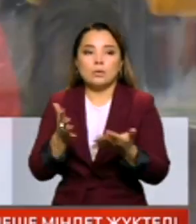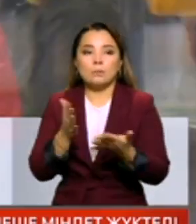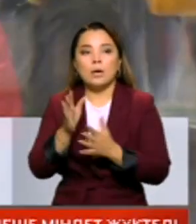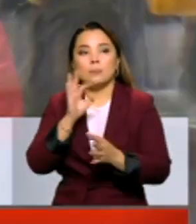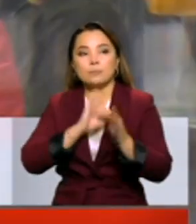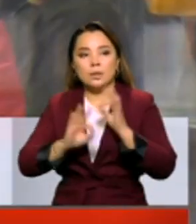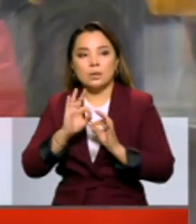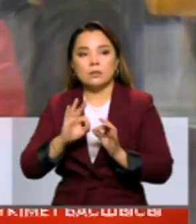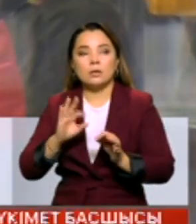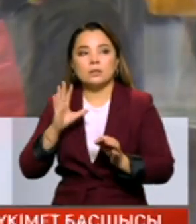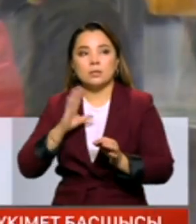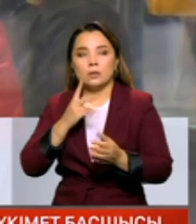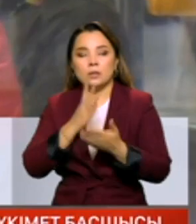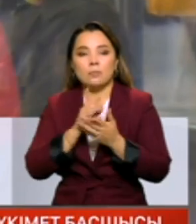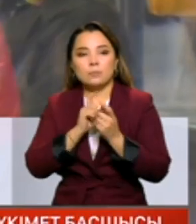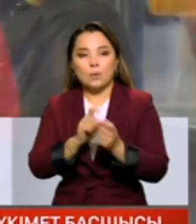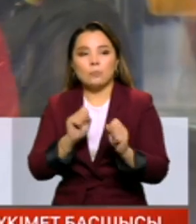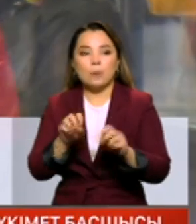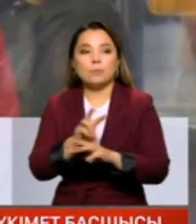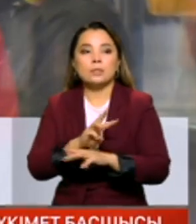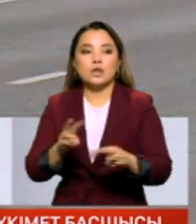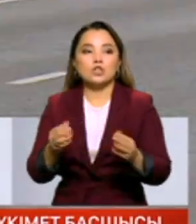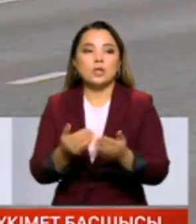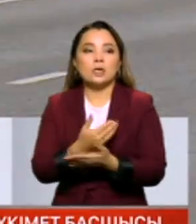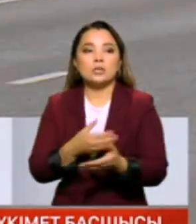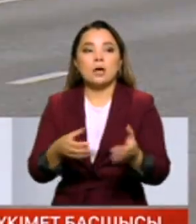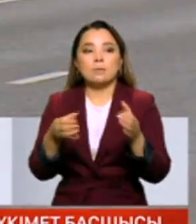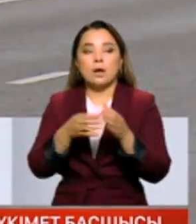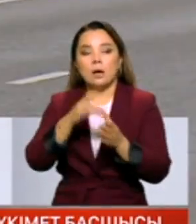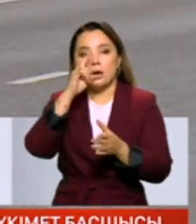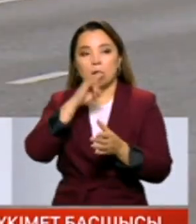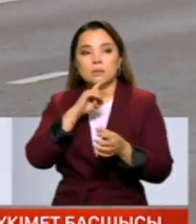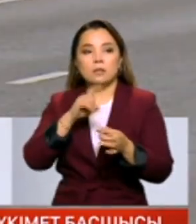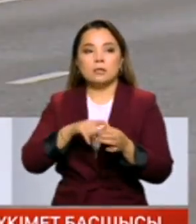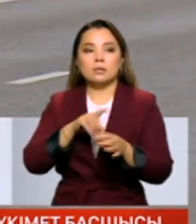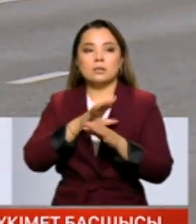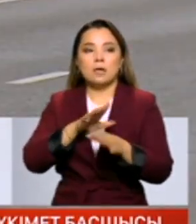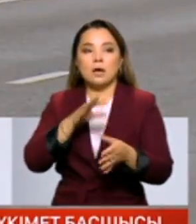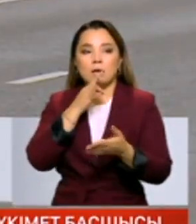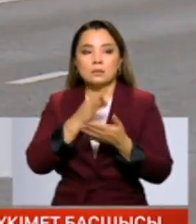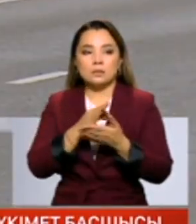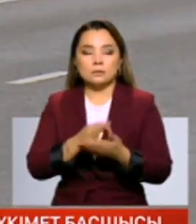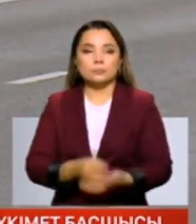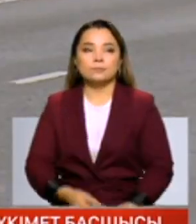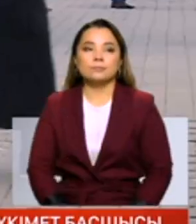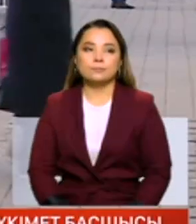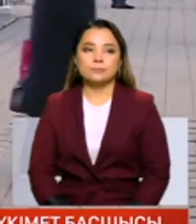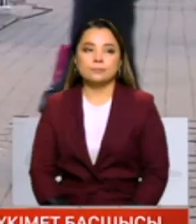препараттарға төзімді келеді. Министрлік жаңа штам Қазақстанда тіркелмегенін жеткізді.